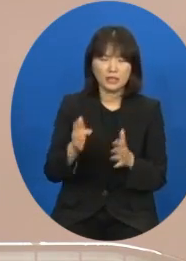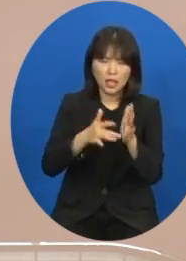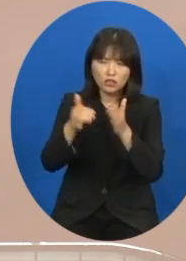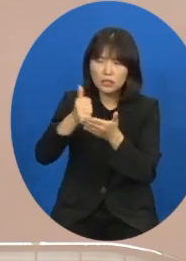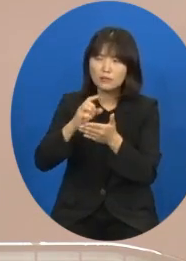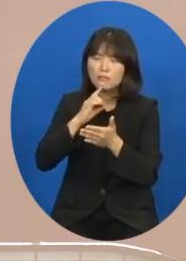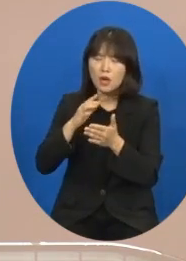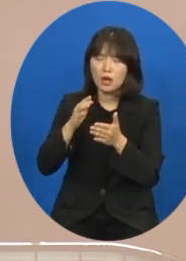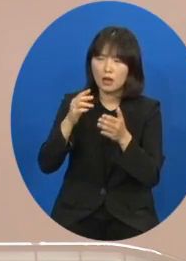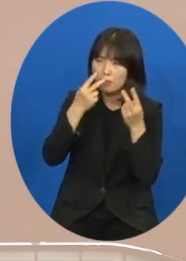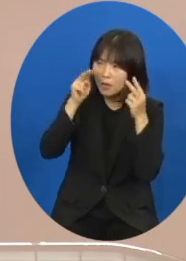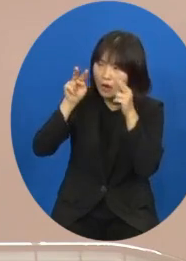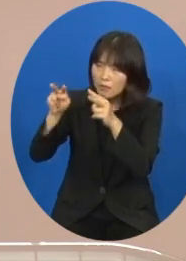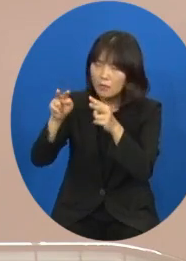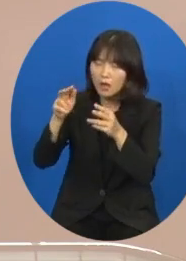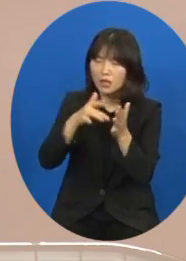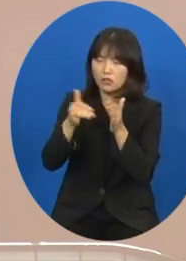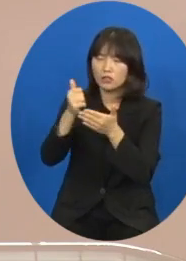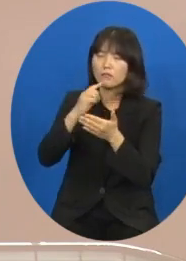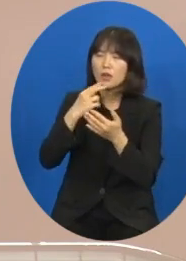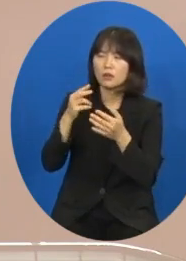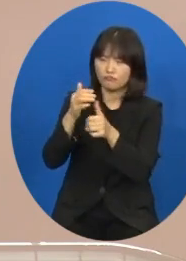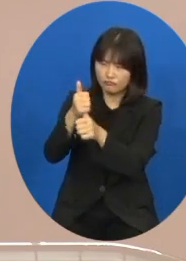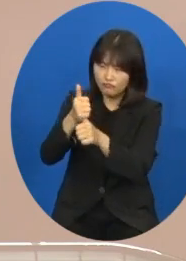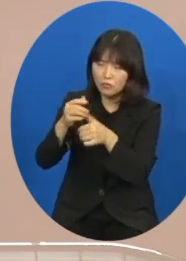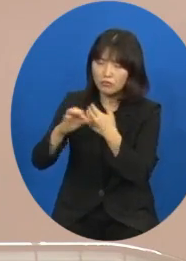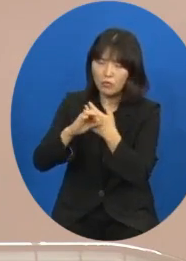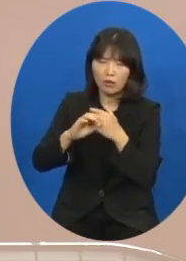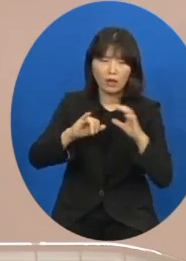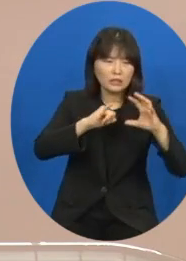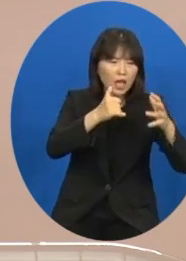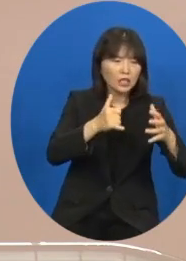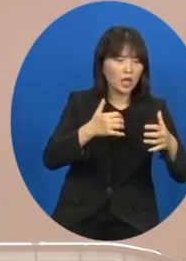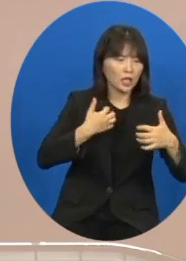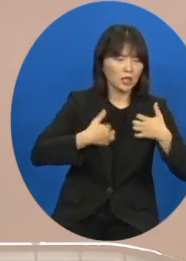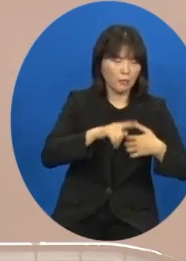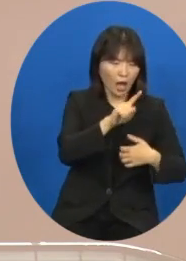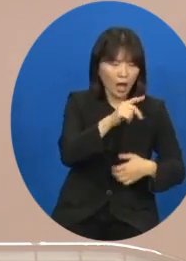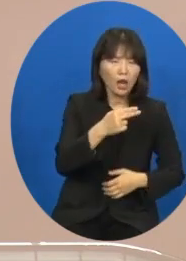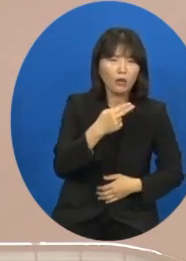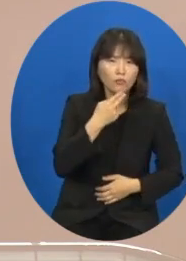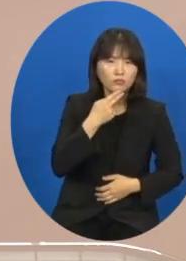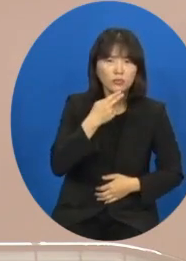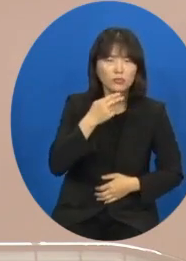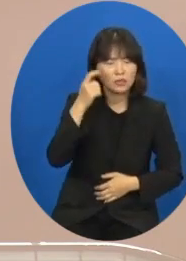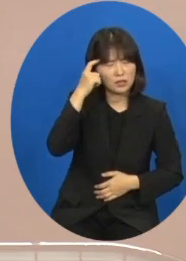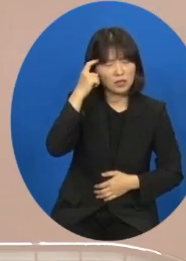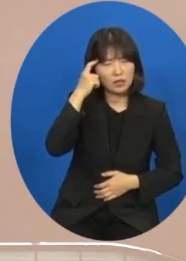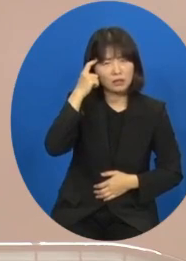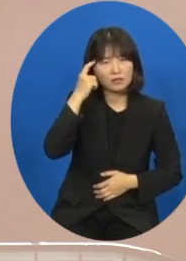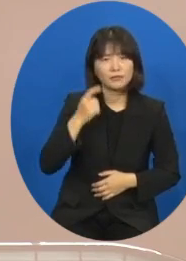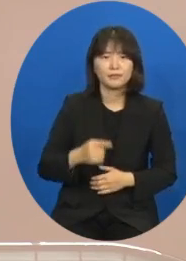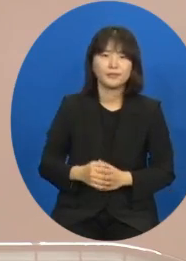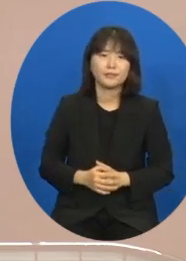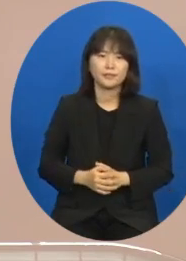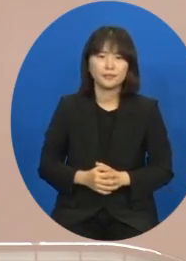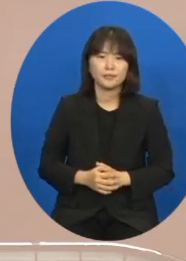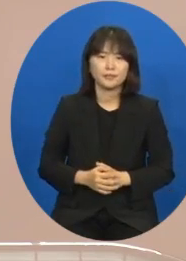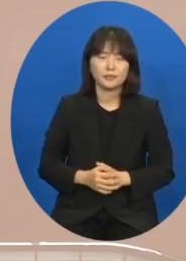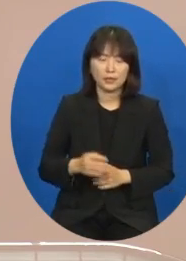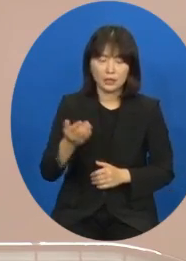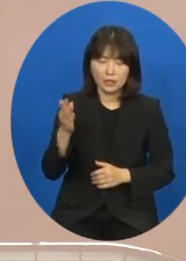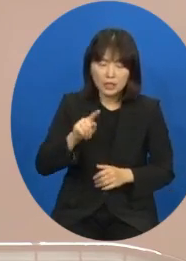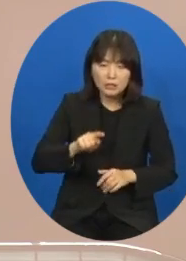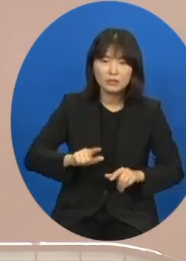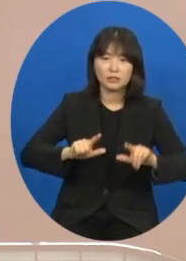붙잡으면, 주님만 바라보고 살면 세상 없이 재미없는 삶을 사는 건 줄 그렇게 여겨지더라고요. 근데